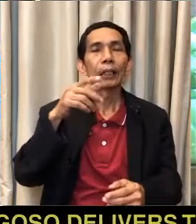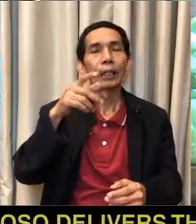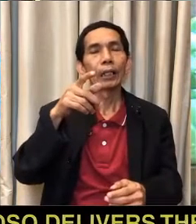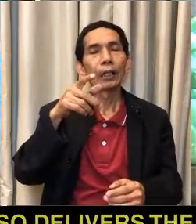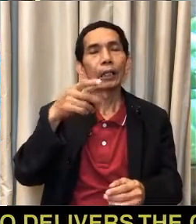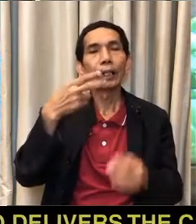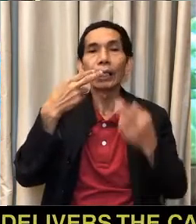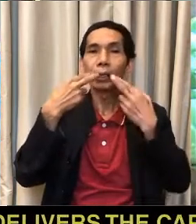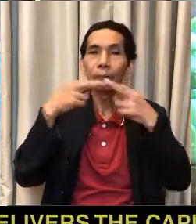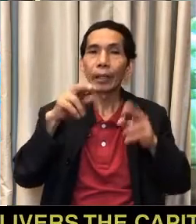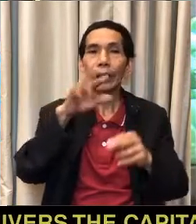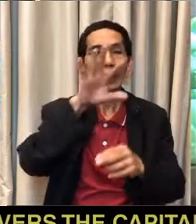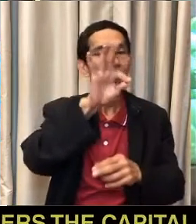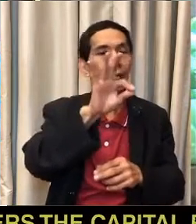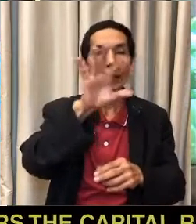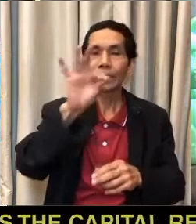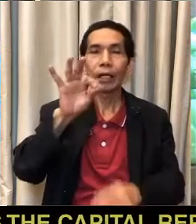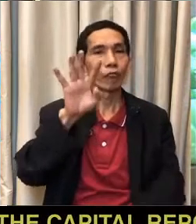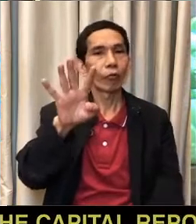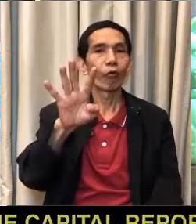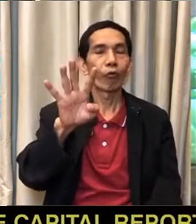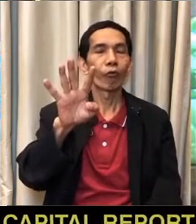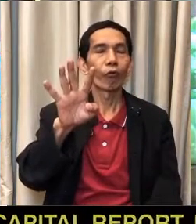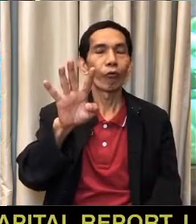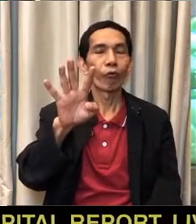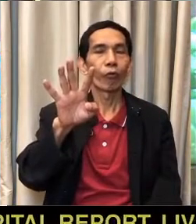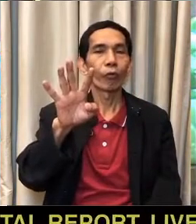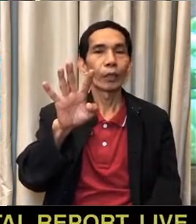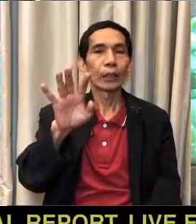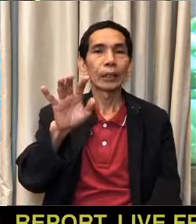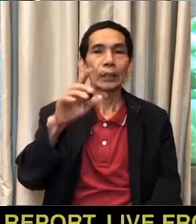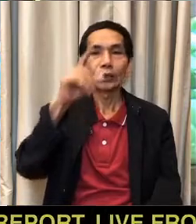Act 9994.